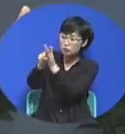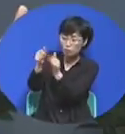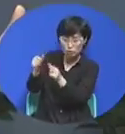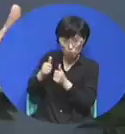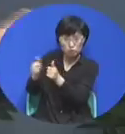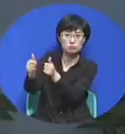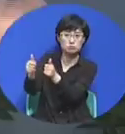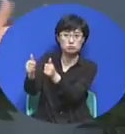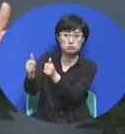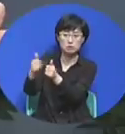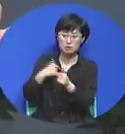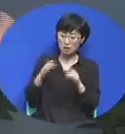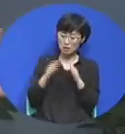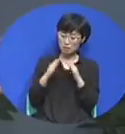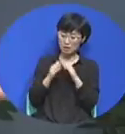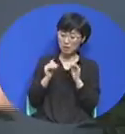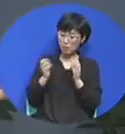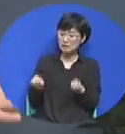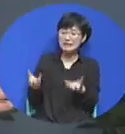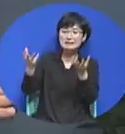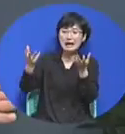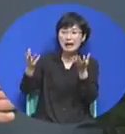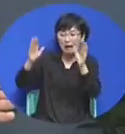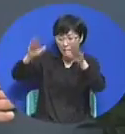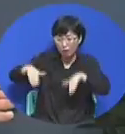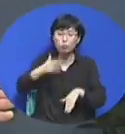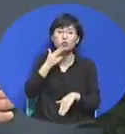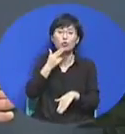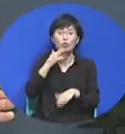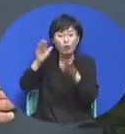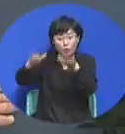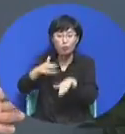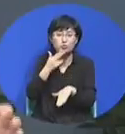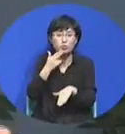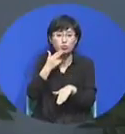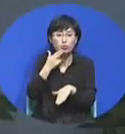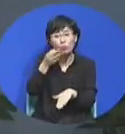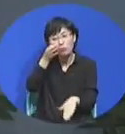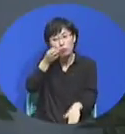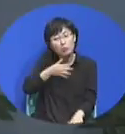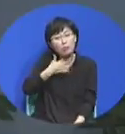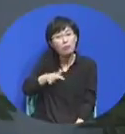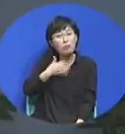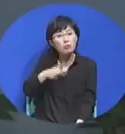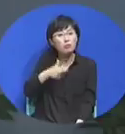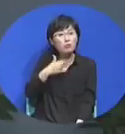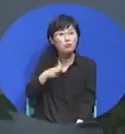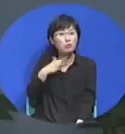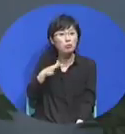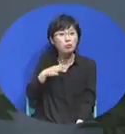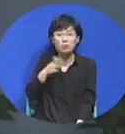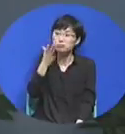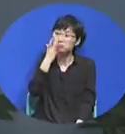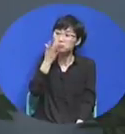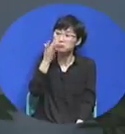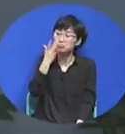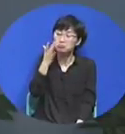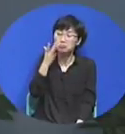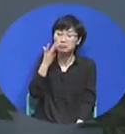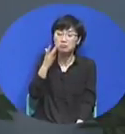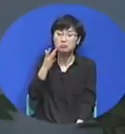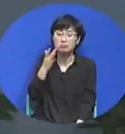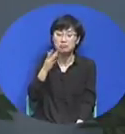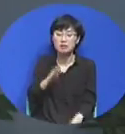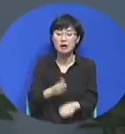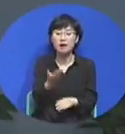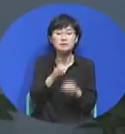집이 뭐 그런 거 없으니까 전혀 본 적이 없었어요. Because in my own family line, my parents were Christians from very early on, and so I never saw these